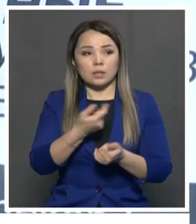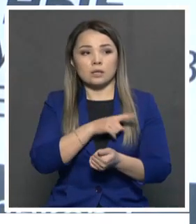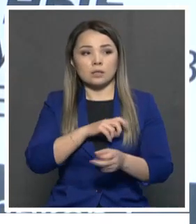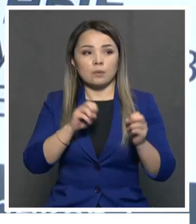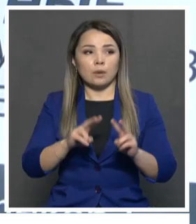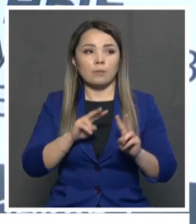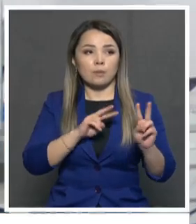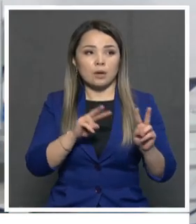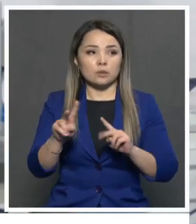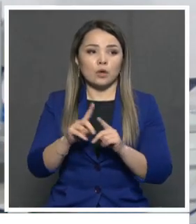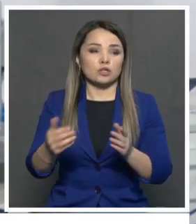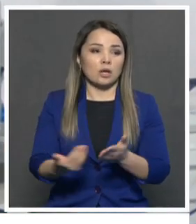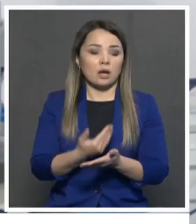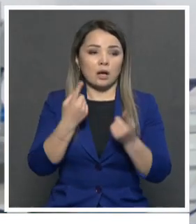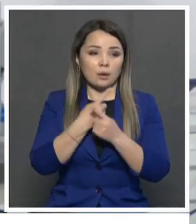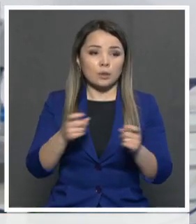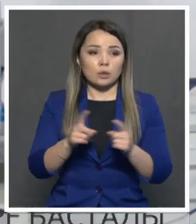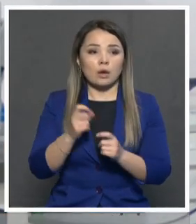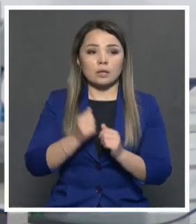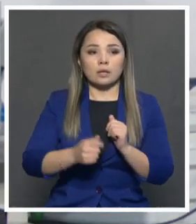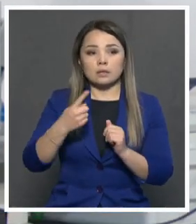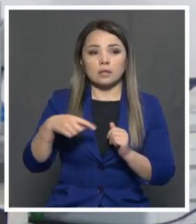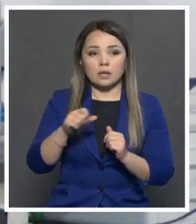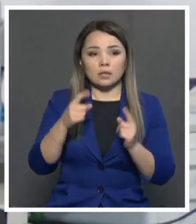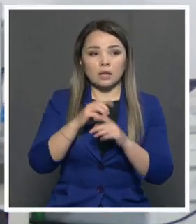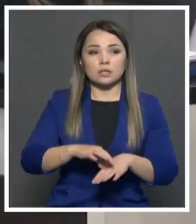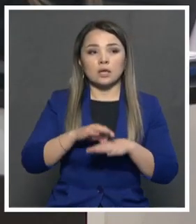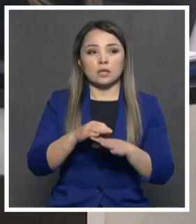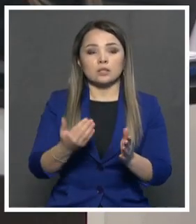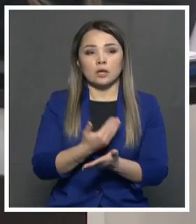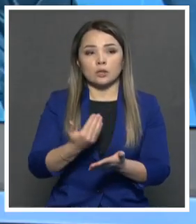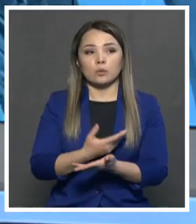бақылау департаментіне жаңарған ақпараттарды апта сайын жеткізіп отыруы тиіс.